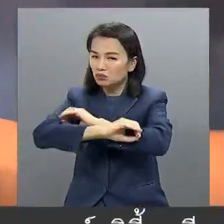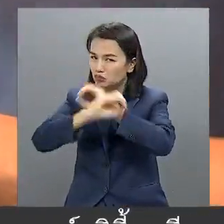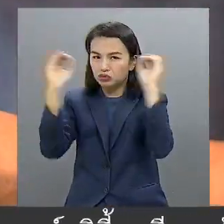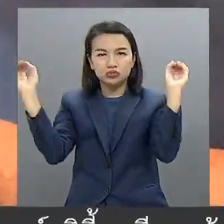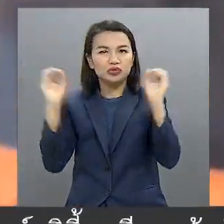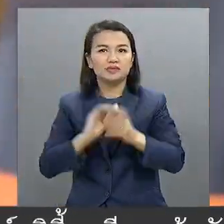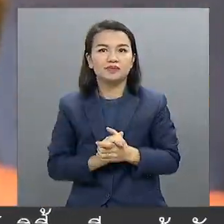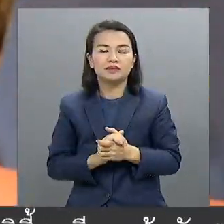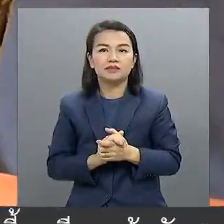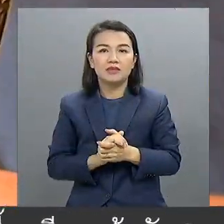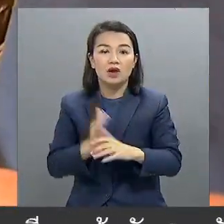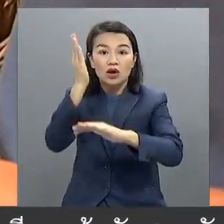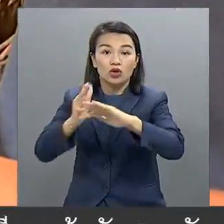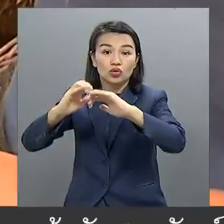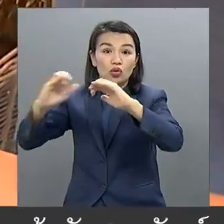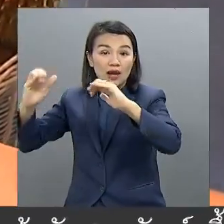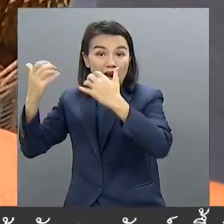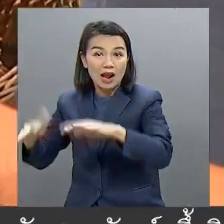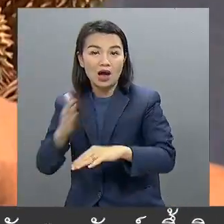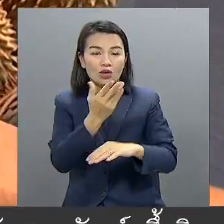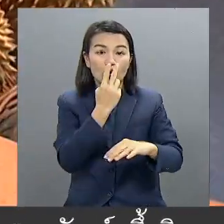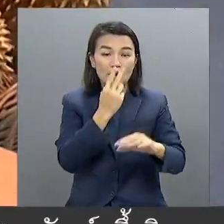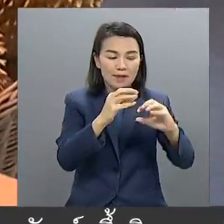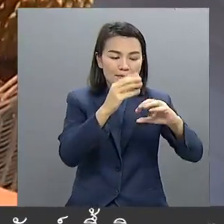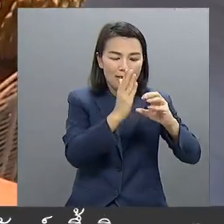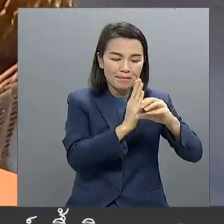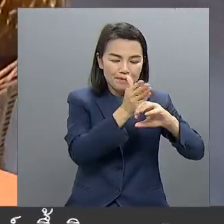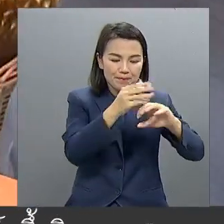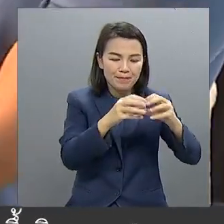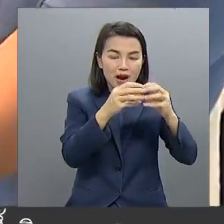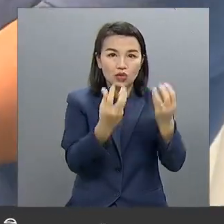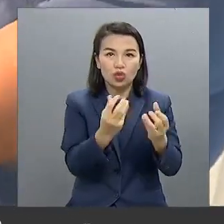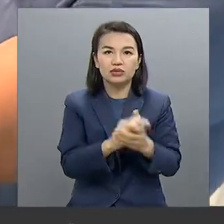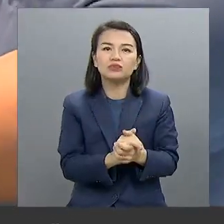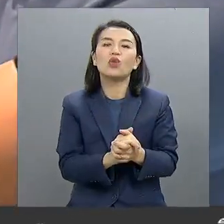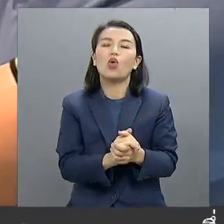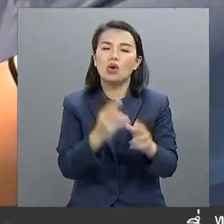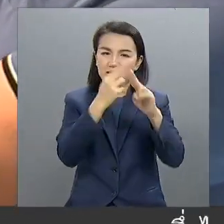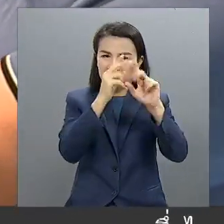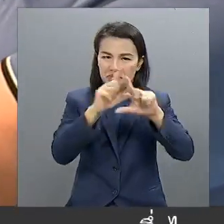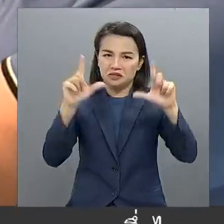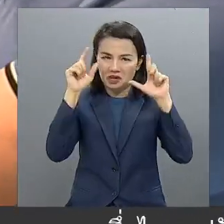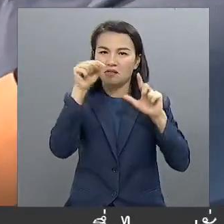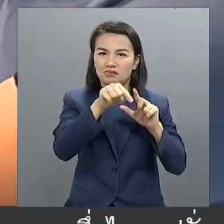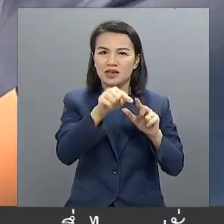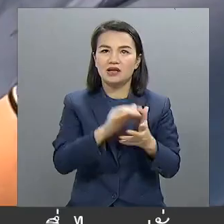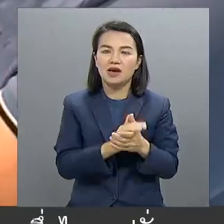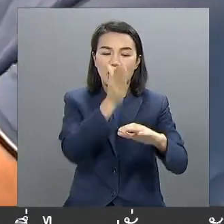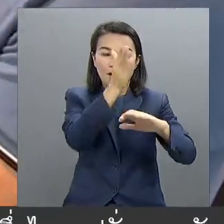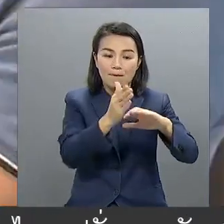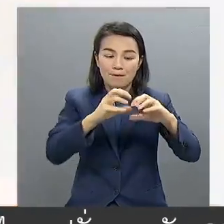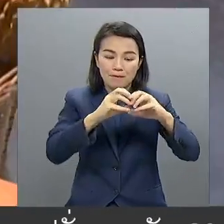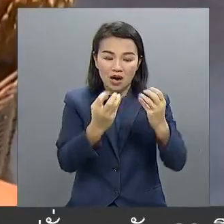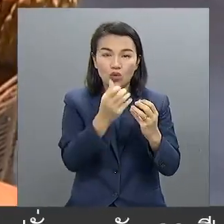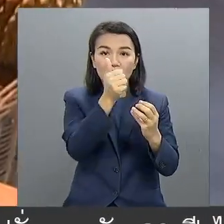เออทุเรียนทเปออ told organicที่เหมังคุธด้วยใช่ อัี้จๆคไลไตของเราเลยค่ะตรงนี้ถ้ามังคธทดจๆจะต้องเป็นมั